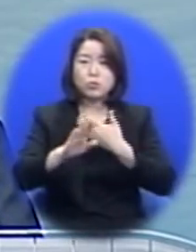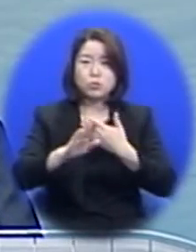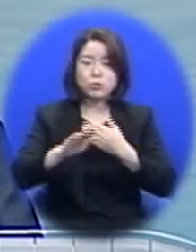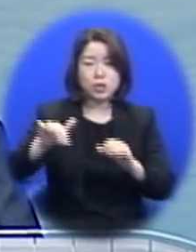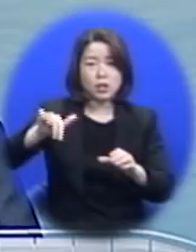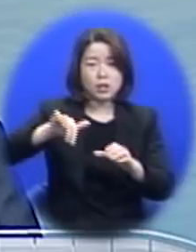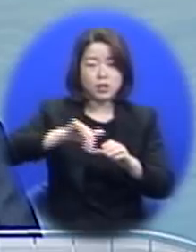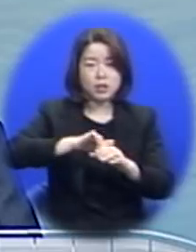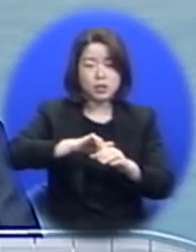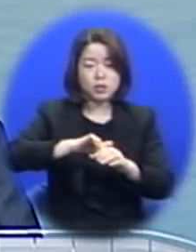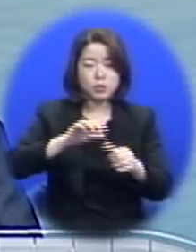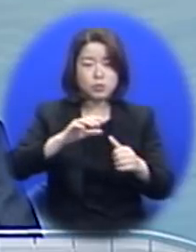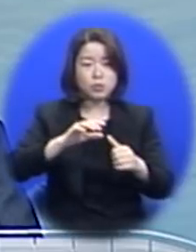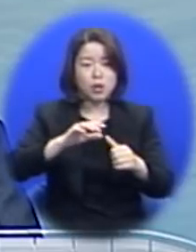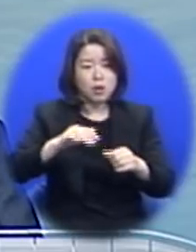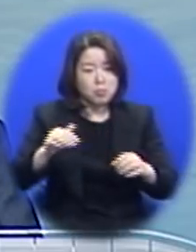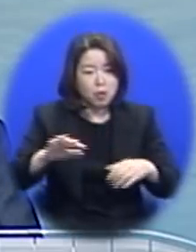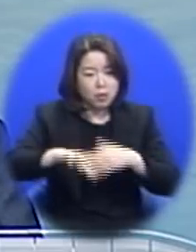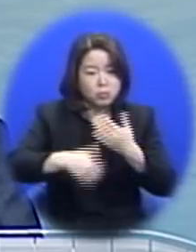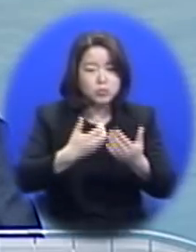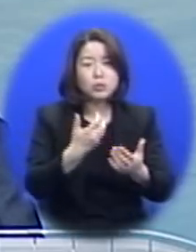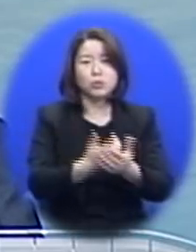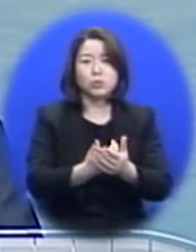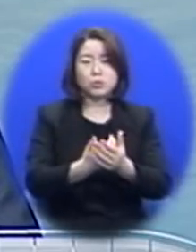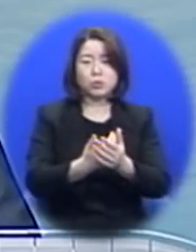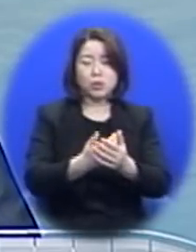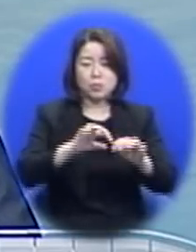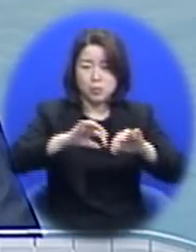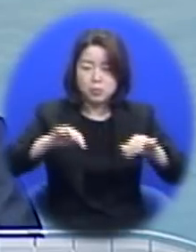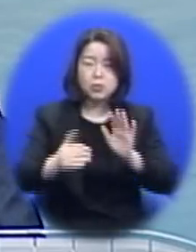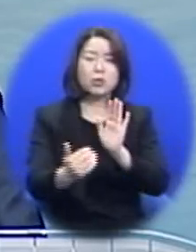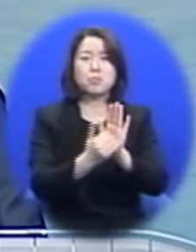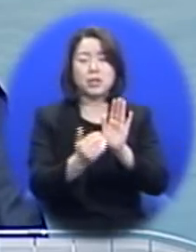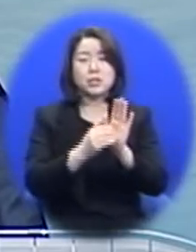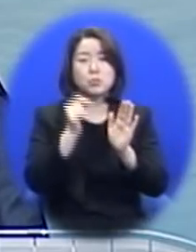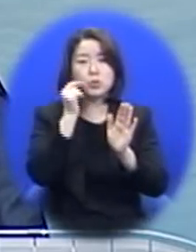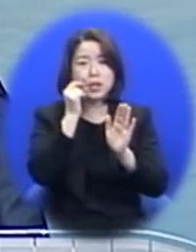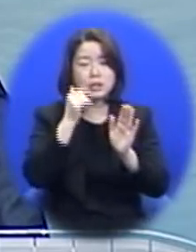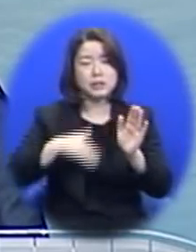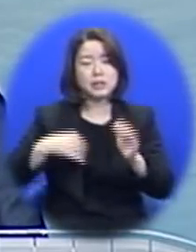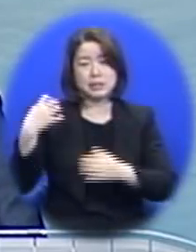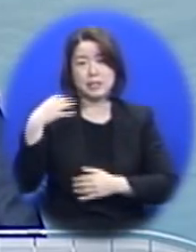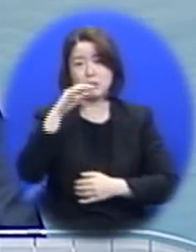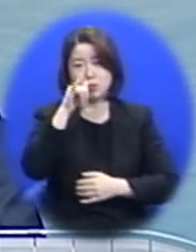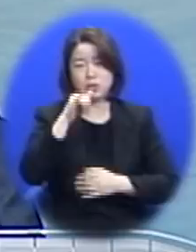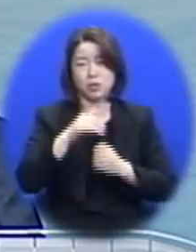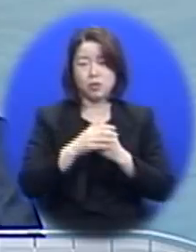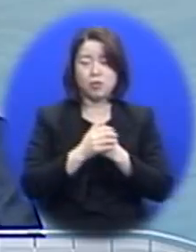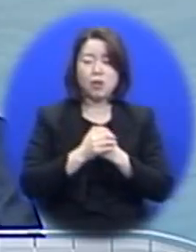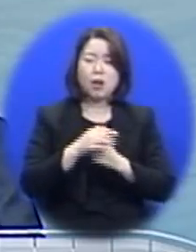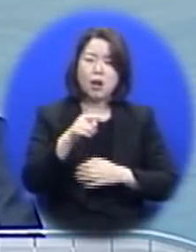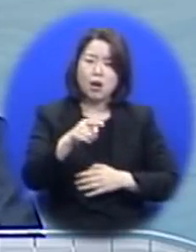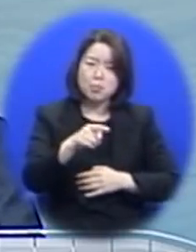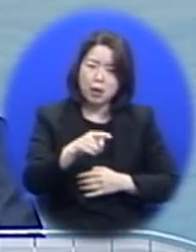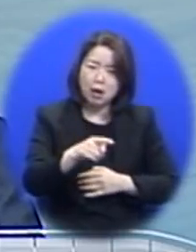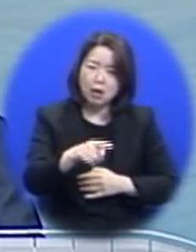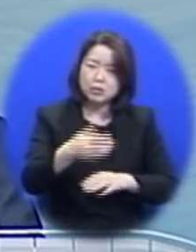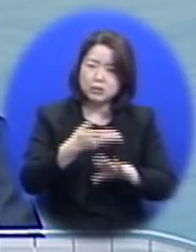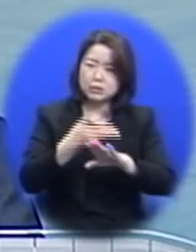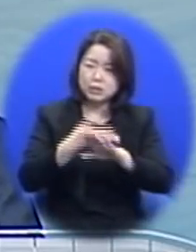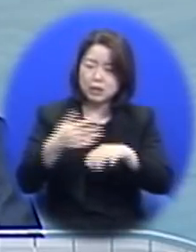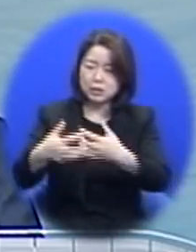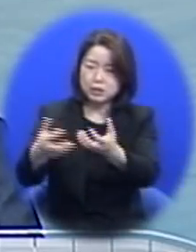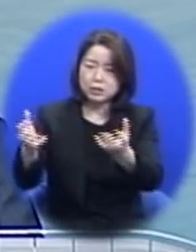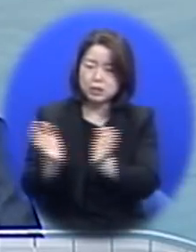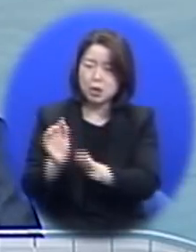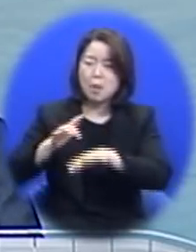못한 책임이 제게 있습니다. 교만해서 다른 사람들을 저주하고 마귀당이라고 공격했고 사랑이